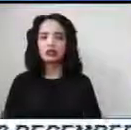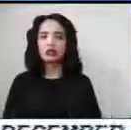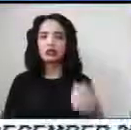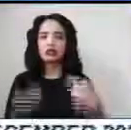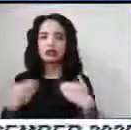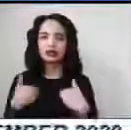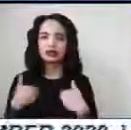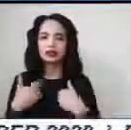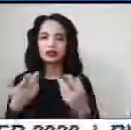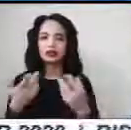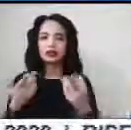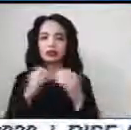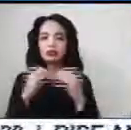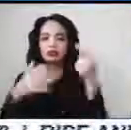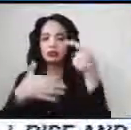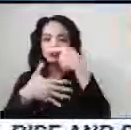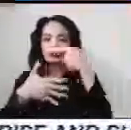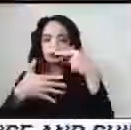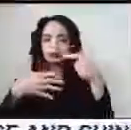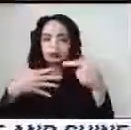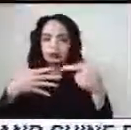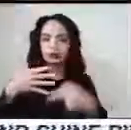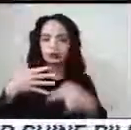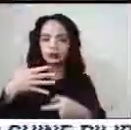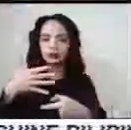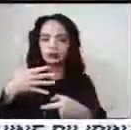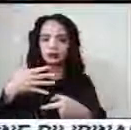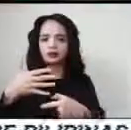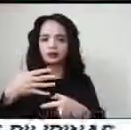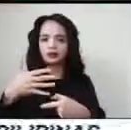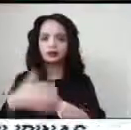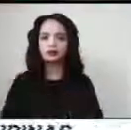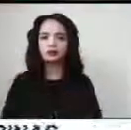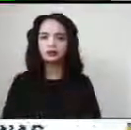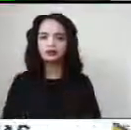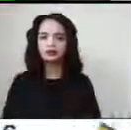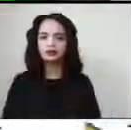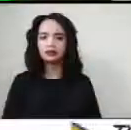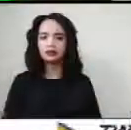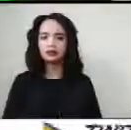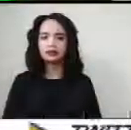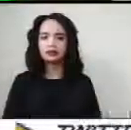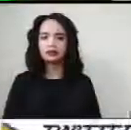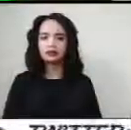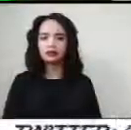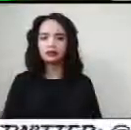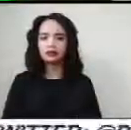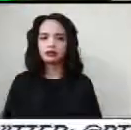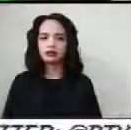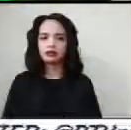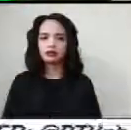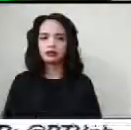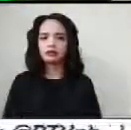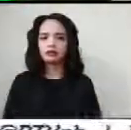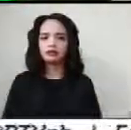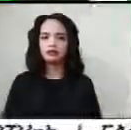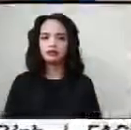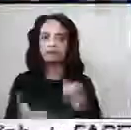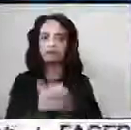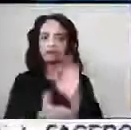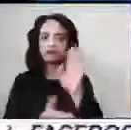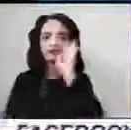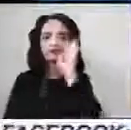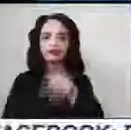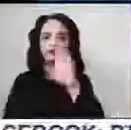Sobrang excited ako sa PS5 kasi PS5 is next generation console na rin kasi siya. Malaki yung step up niya sa graphics, pati doon sa mismong